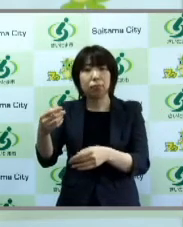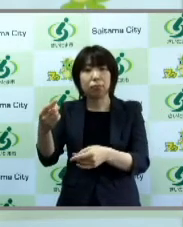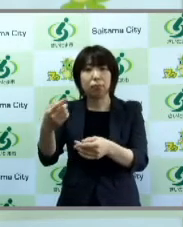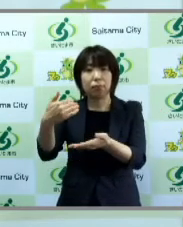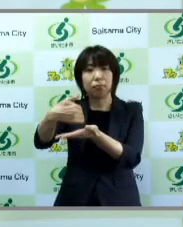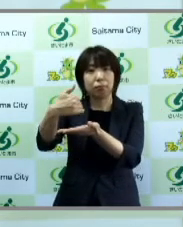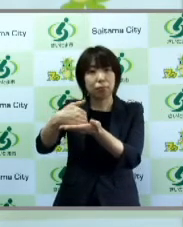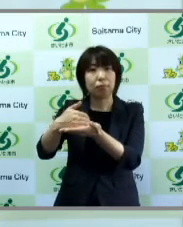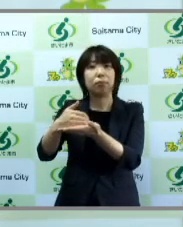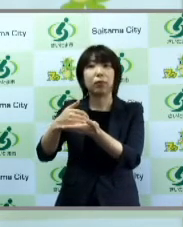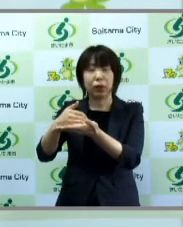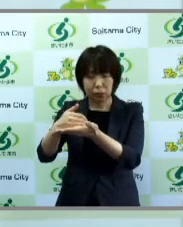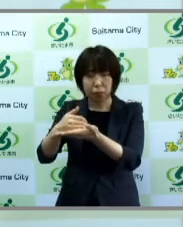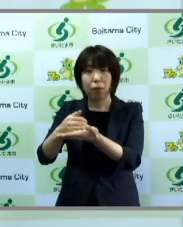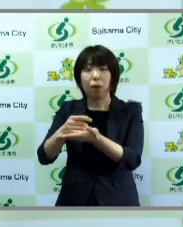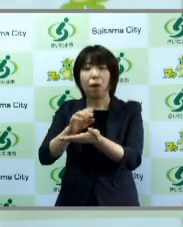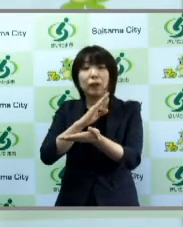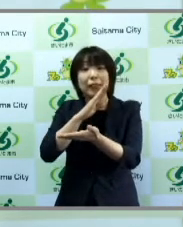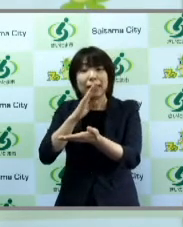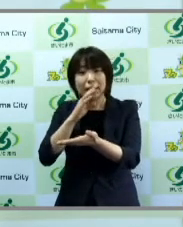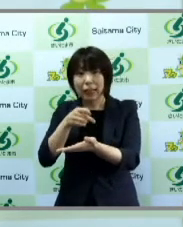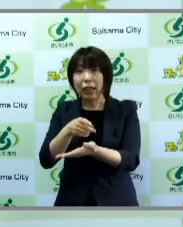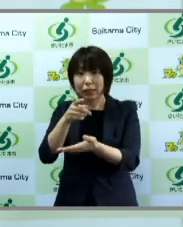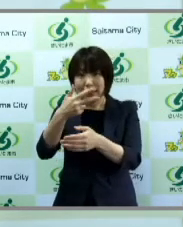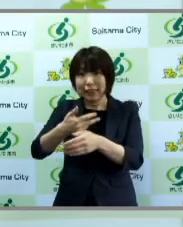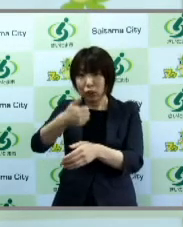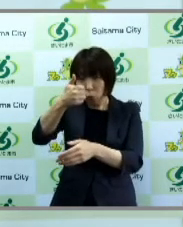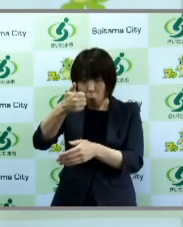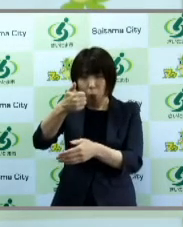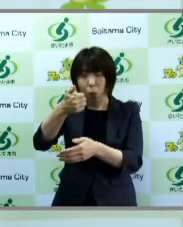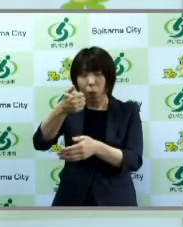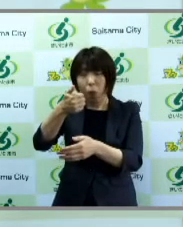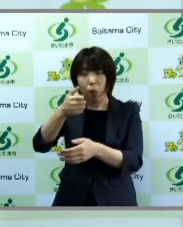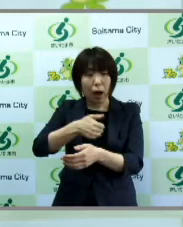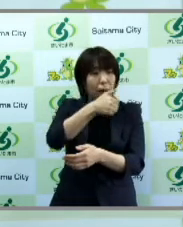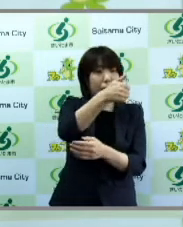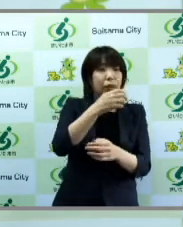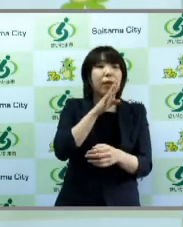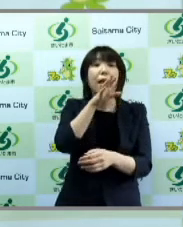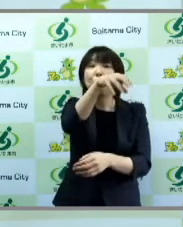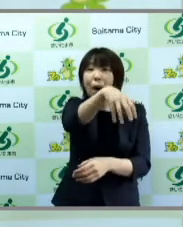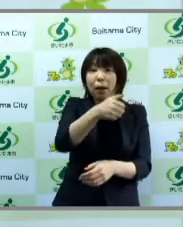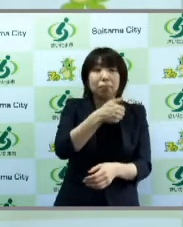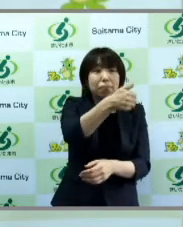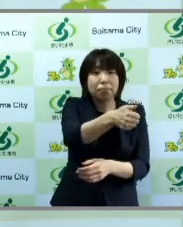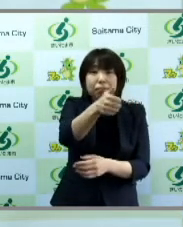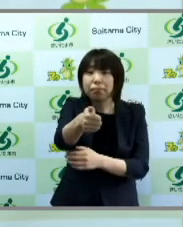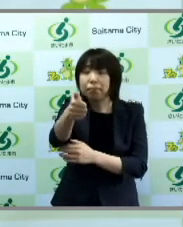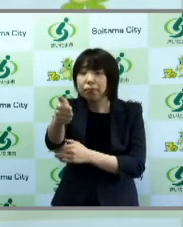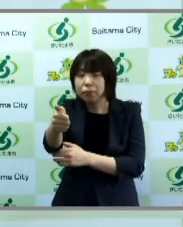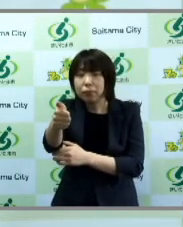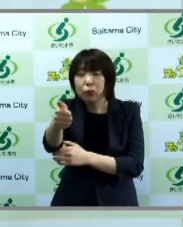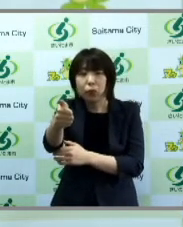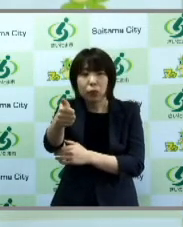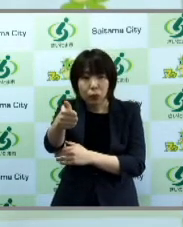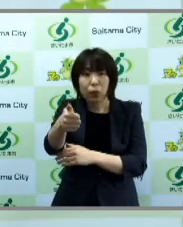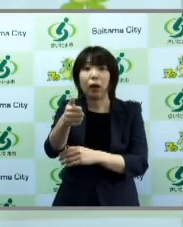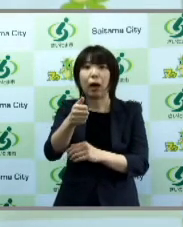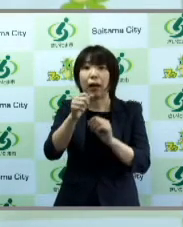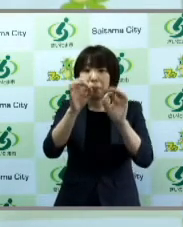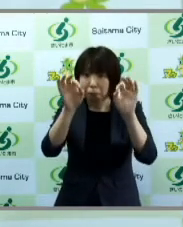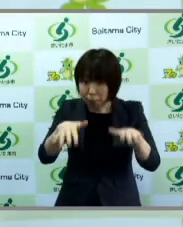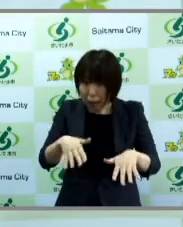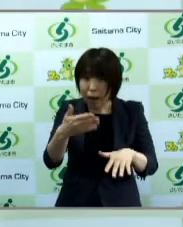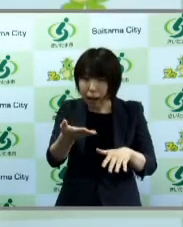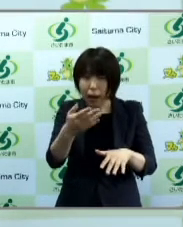したりとか見回りみたいなことをしているまたする予定であるということはあるのでしょうか。あと市長